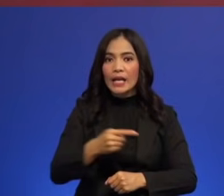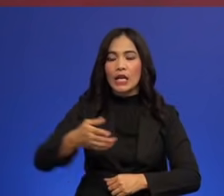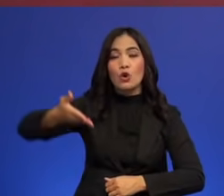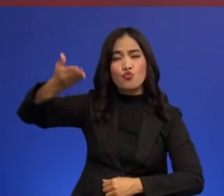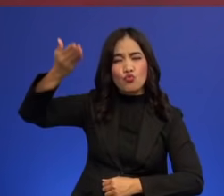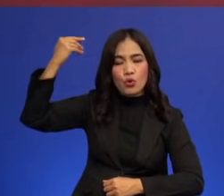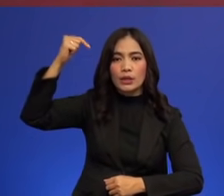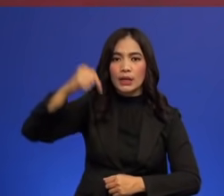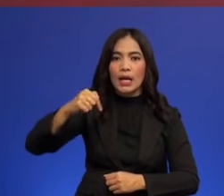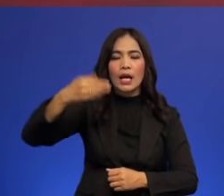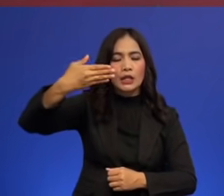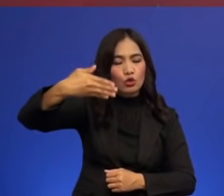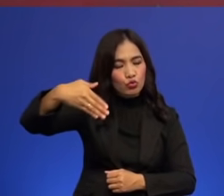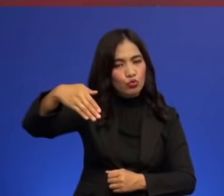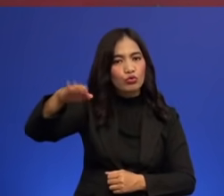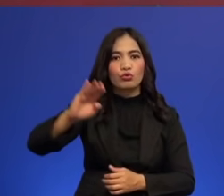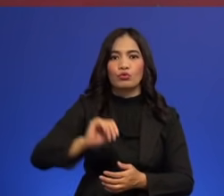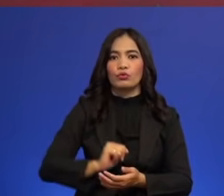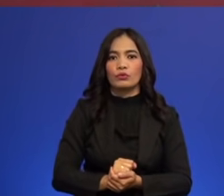kekal.